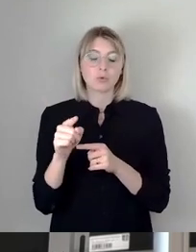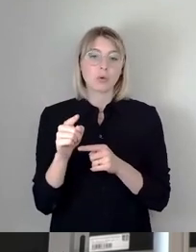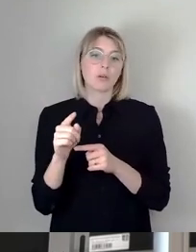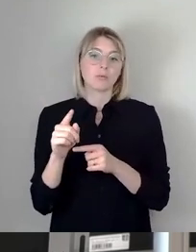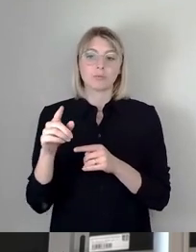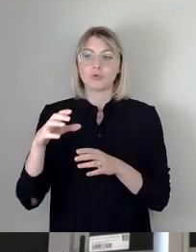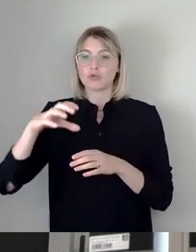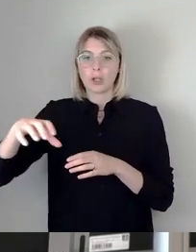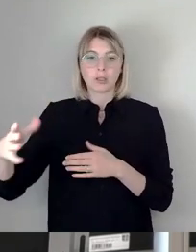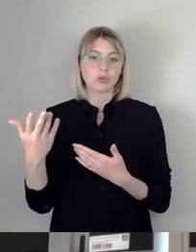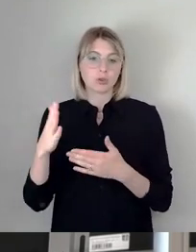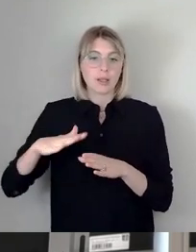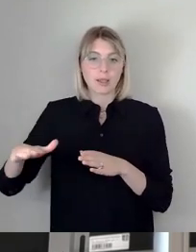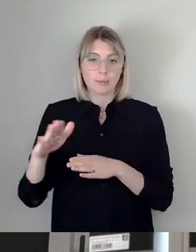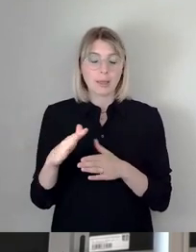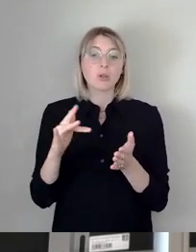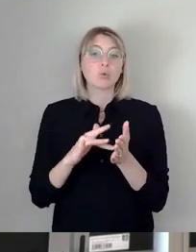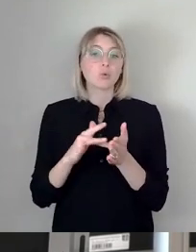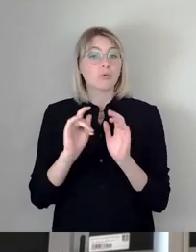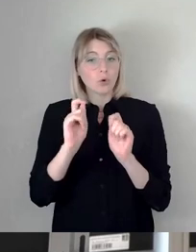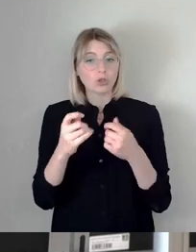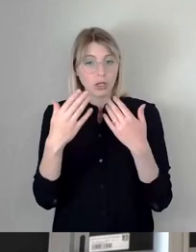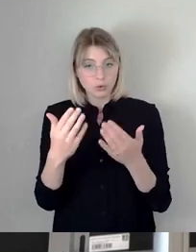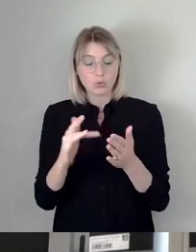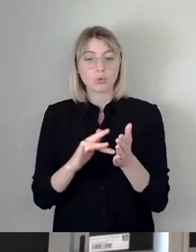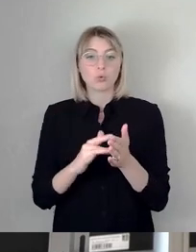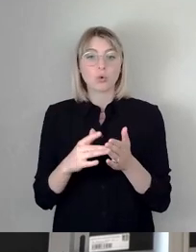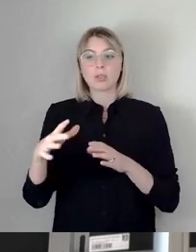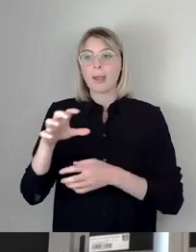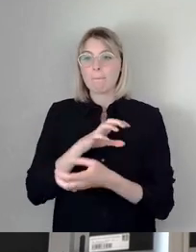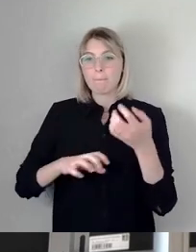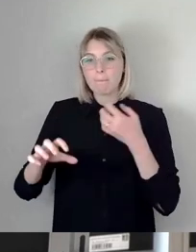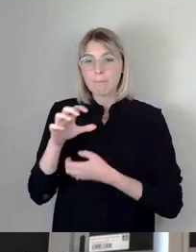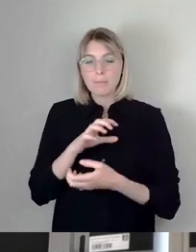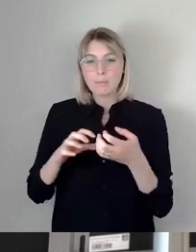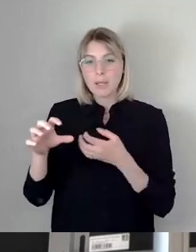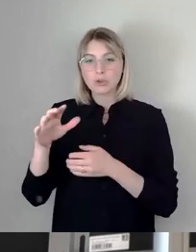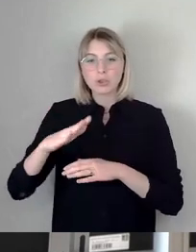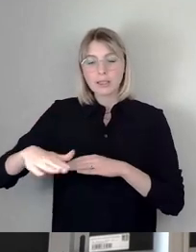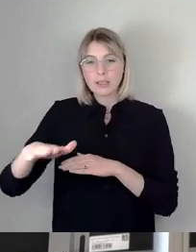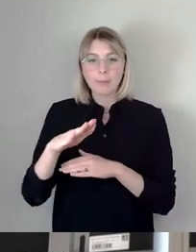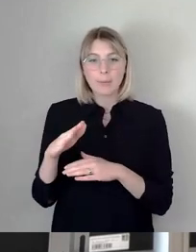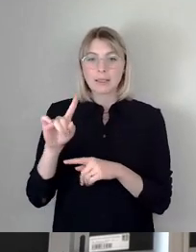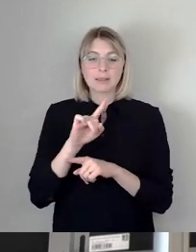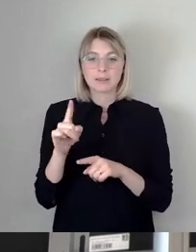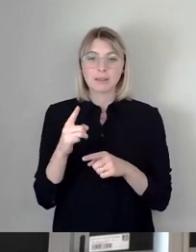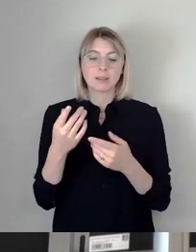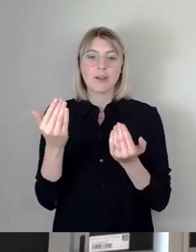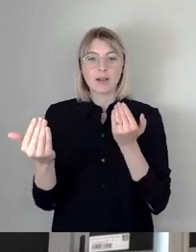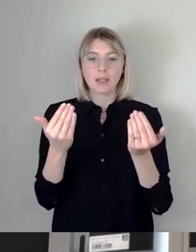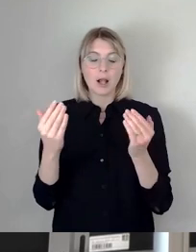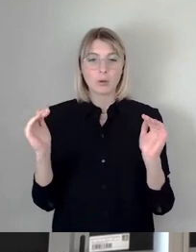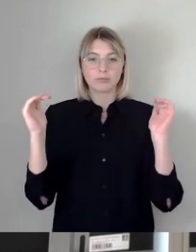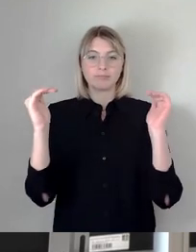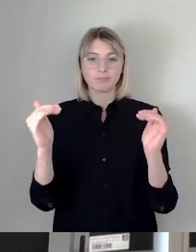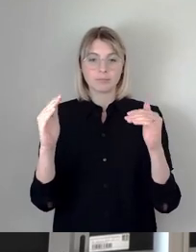urbane Gebiet schlagen wir deshalb vor, weil es im Gegensatz zu einem Mischgebiet eben nicht die annähernd gleiche Verteilung der Wohn- und Gewerbenutzung vorgibt.